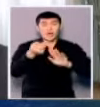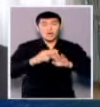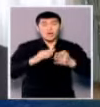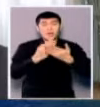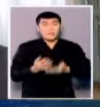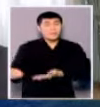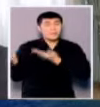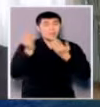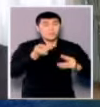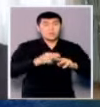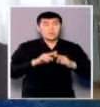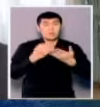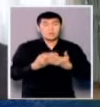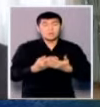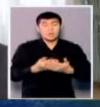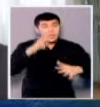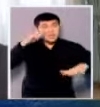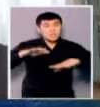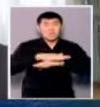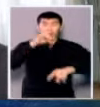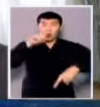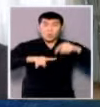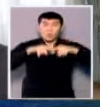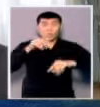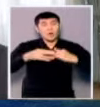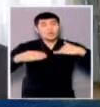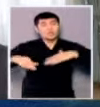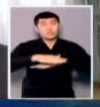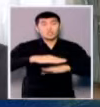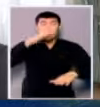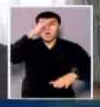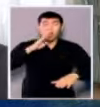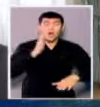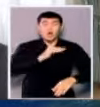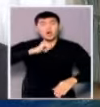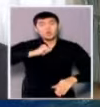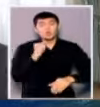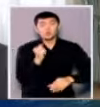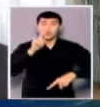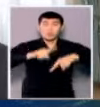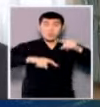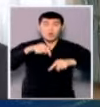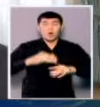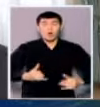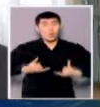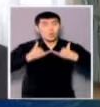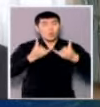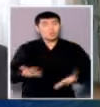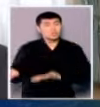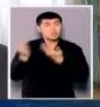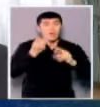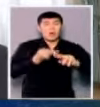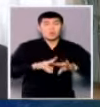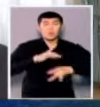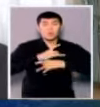бірлікке шақыратын мереке. Елге, отанға, туған жерге, ата-анаға, дос бауырға құрметтеуге шақырат мереке